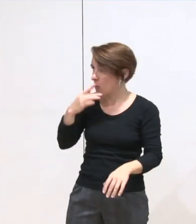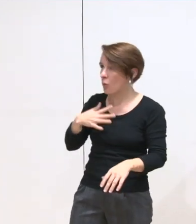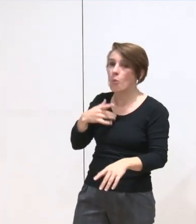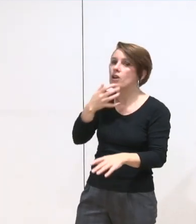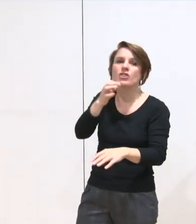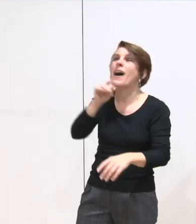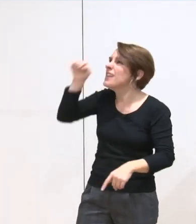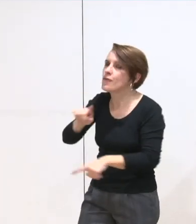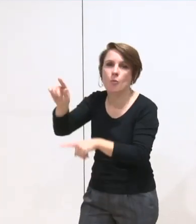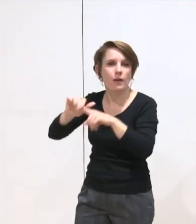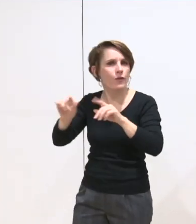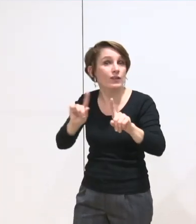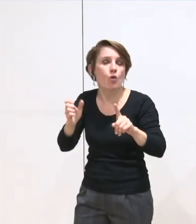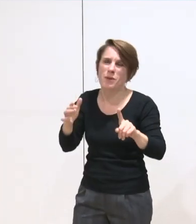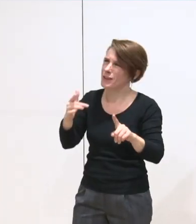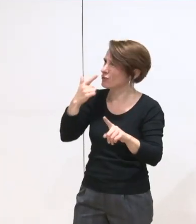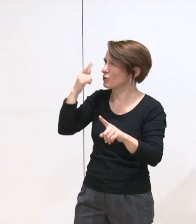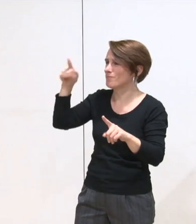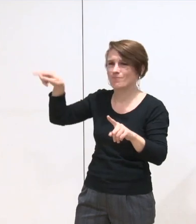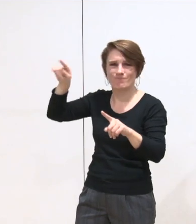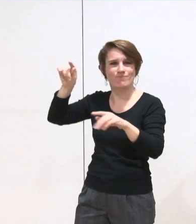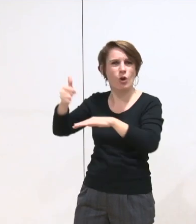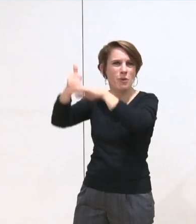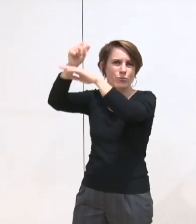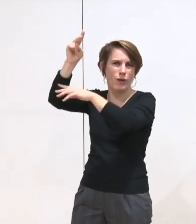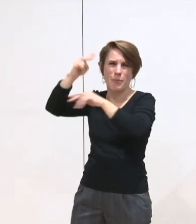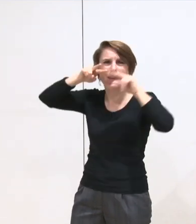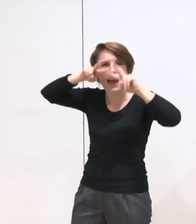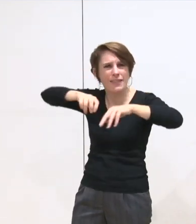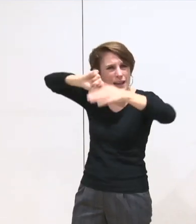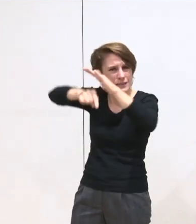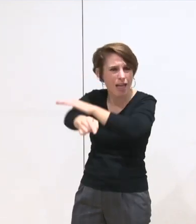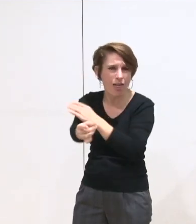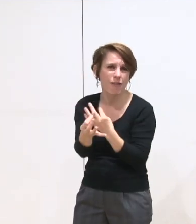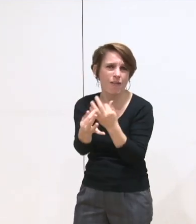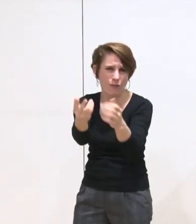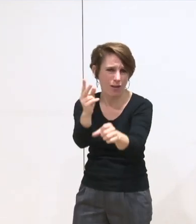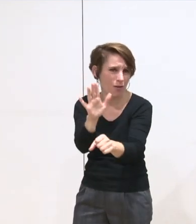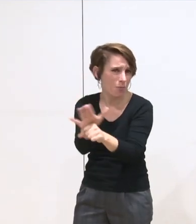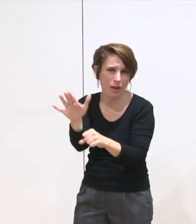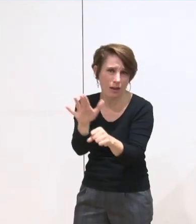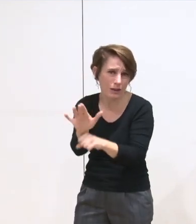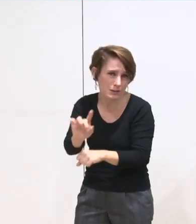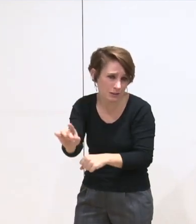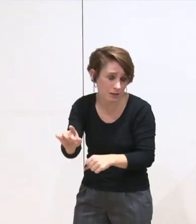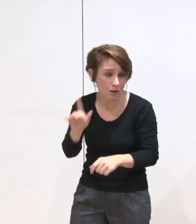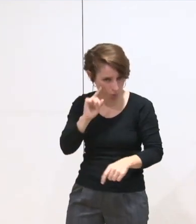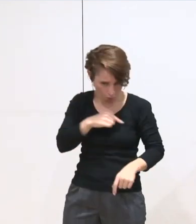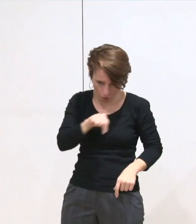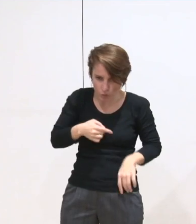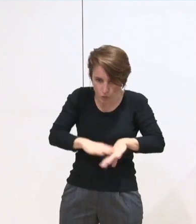peu fine des choses eût été tout à fait souhaitable, surtout quand on nous demande de faire de la dentelle, ce qui est tout à fait normal.